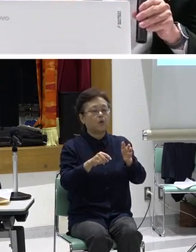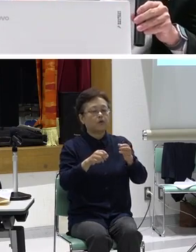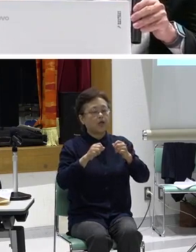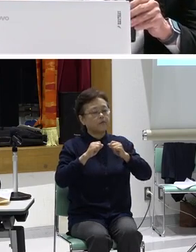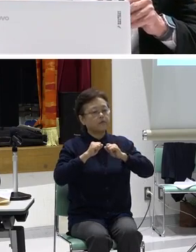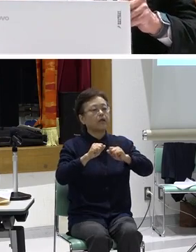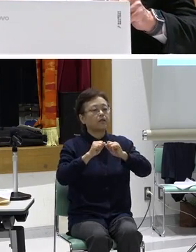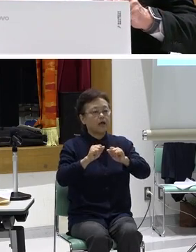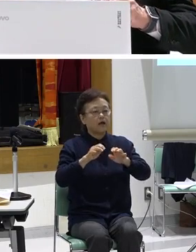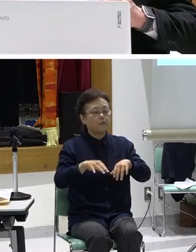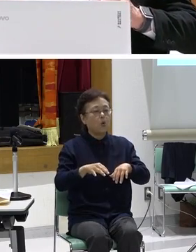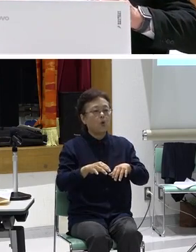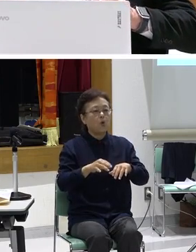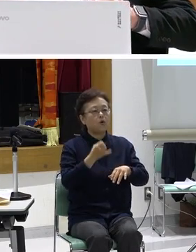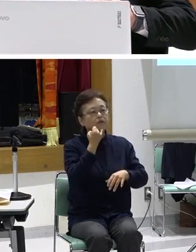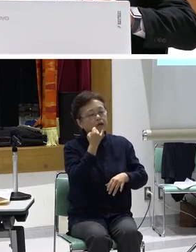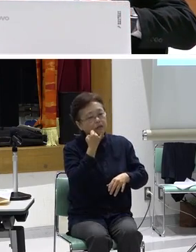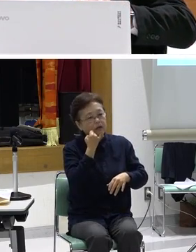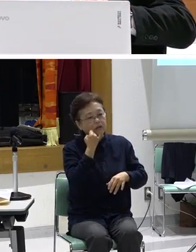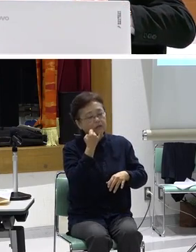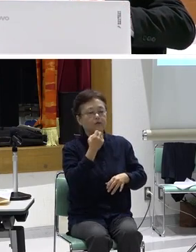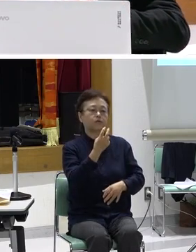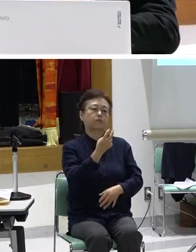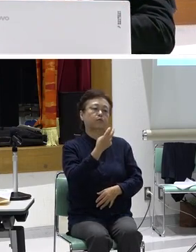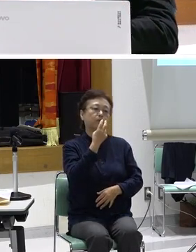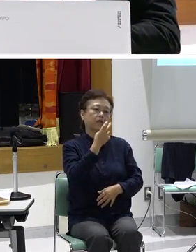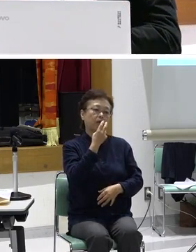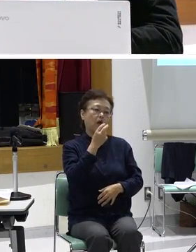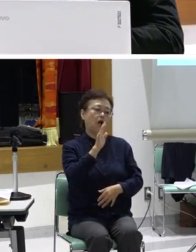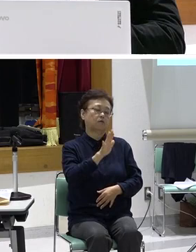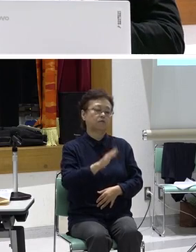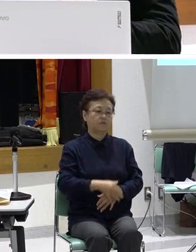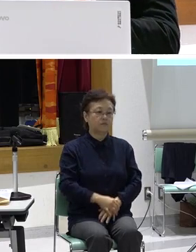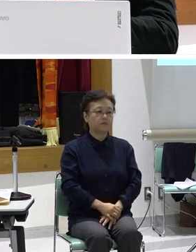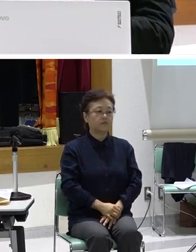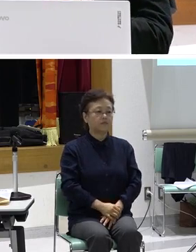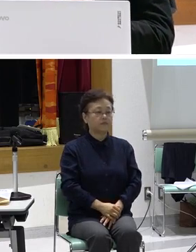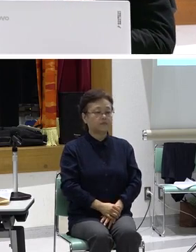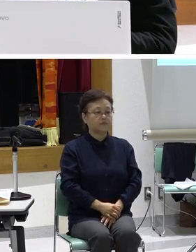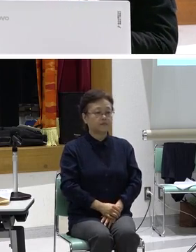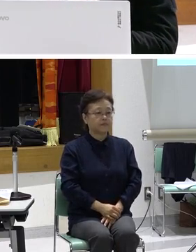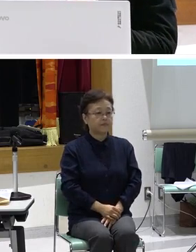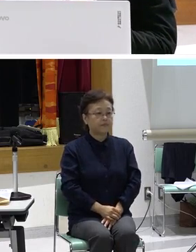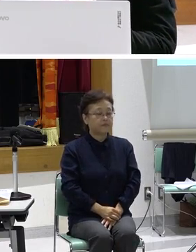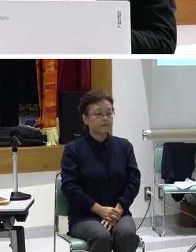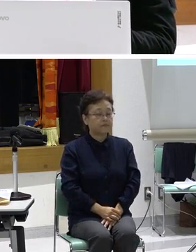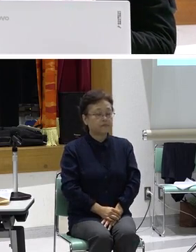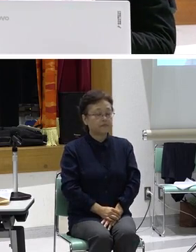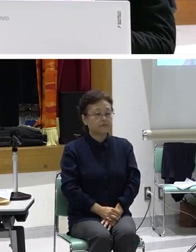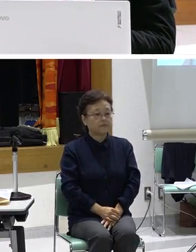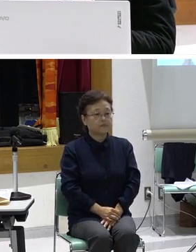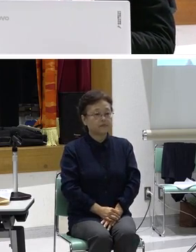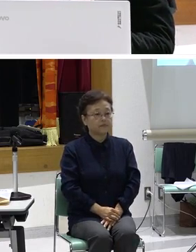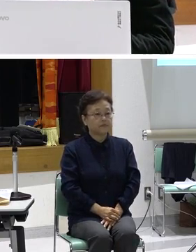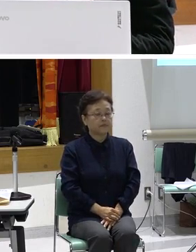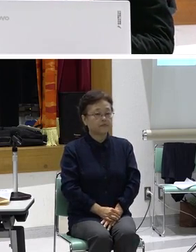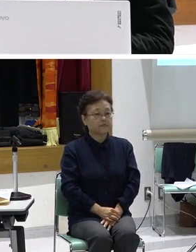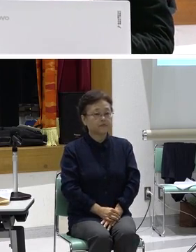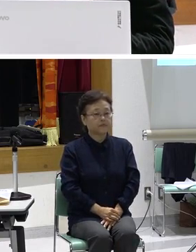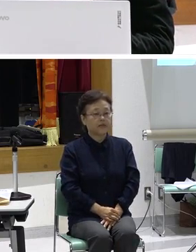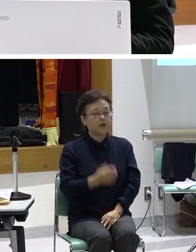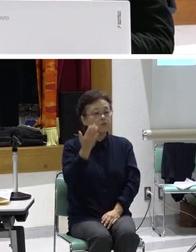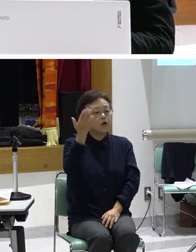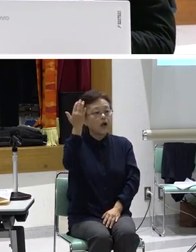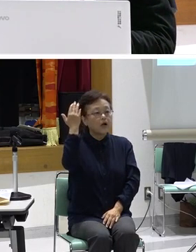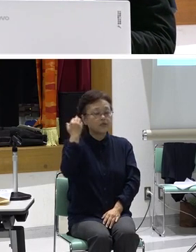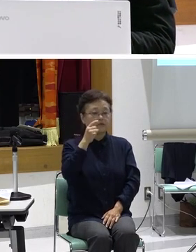雰囲気がね、やっぱりこの当時はあったなっていうのが思います。でじゃあ旧のガイドライン、見